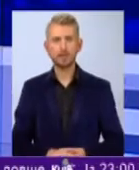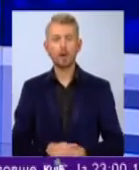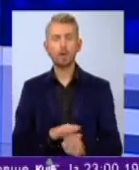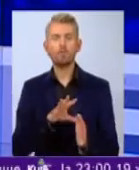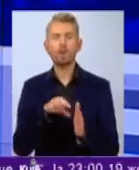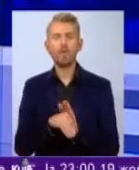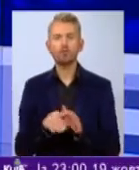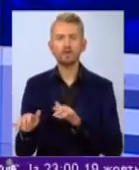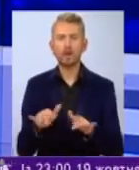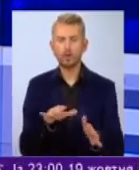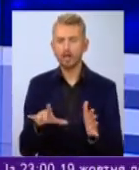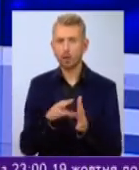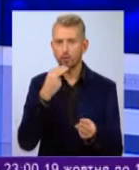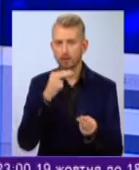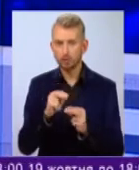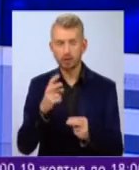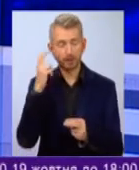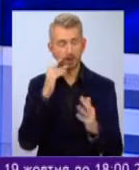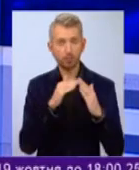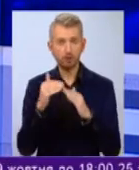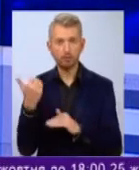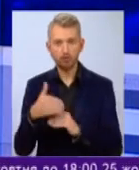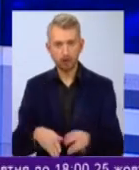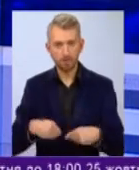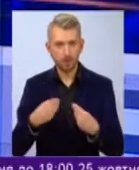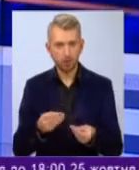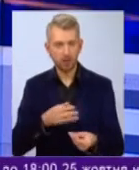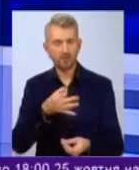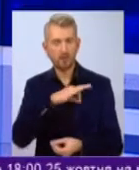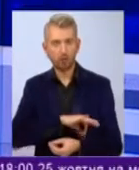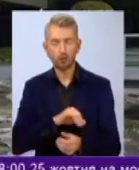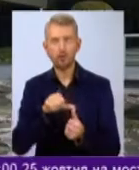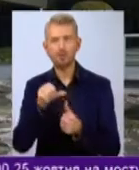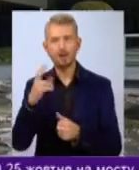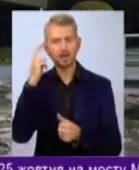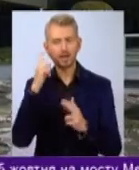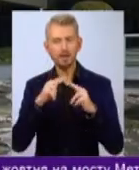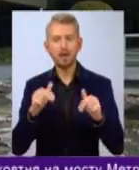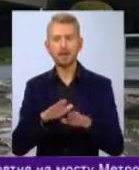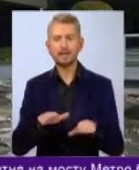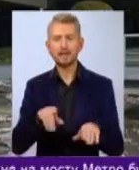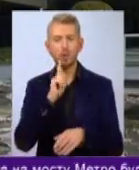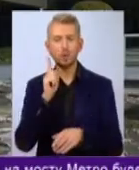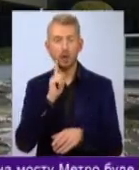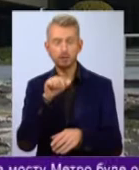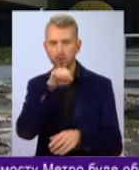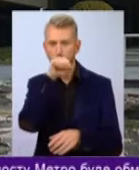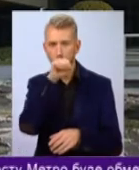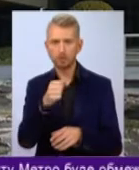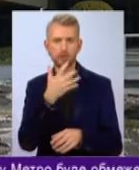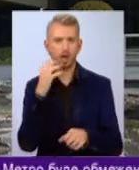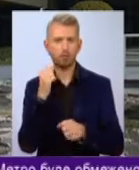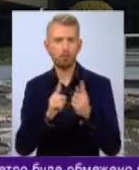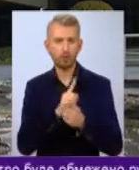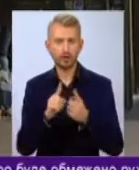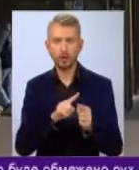Впроваджені заходи з енергоефективності у столичних будівлях уже приносять вигоду. Зокрема, Київський палац дітей та юнацтва завдяки термомодернізації за